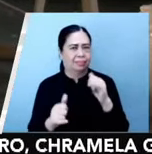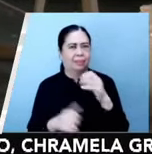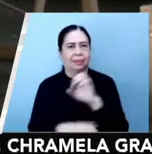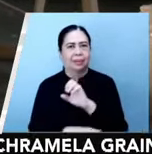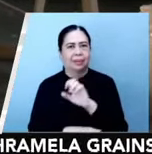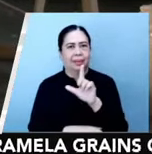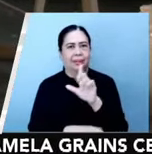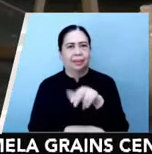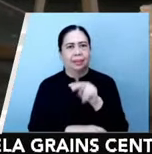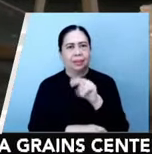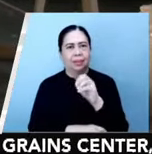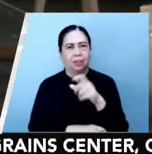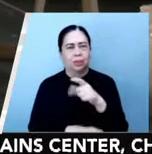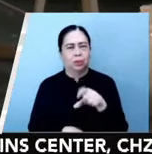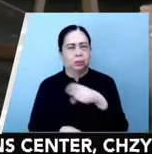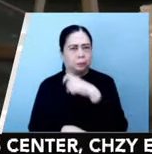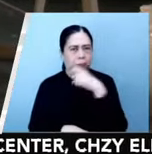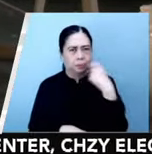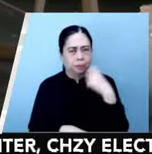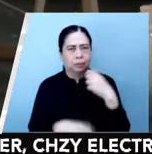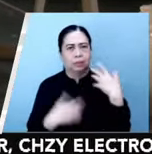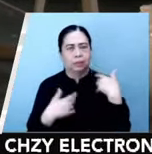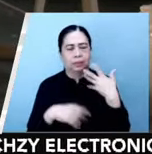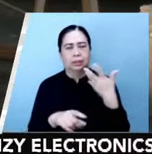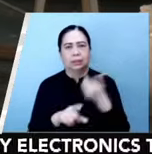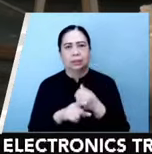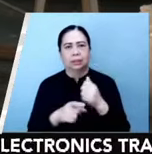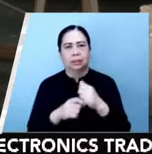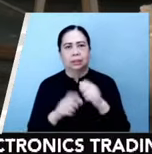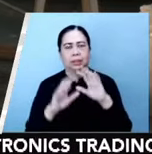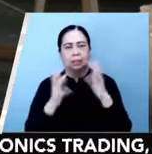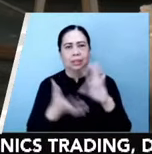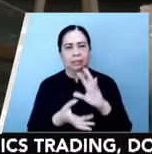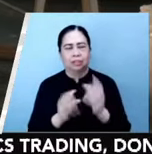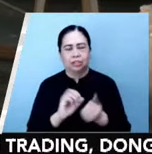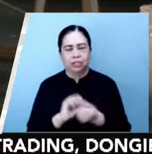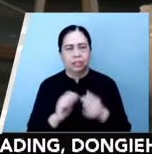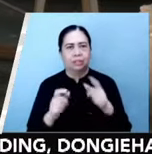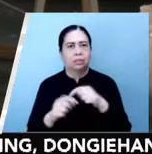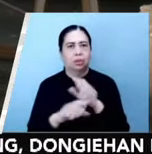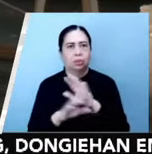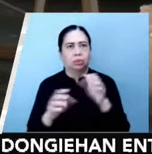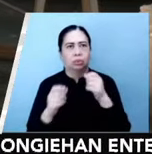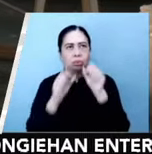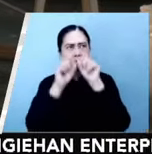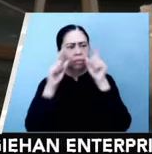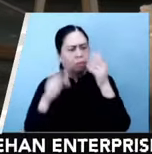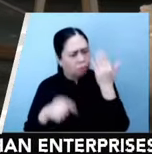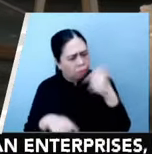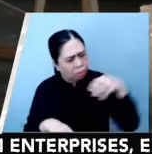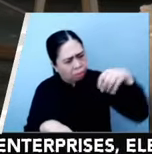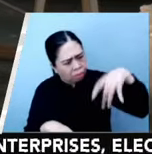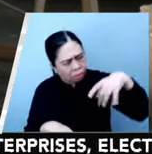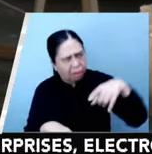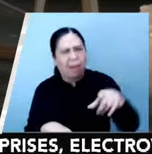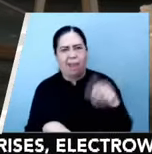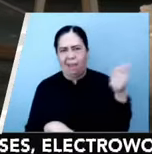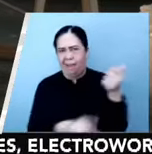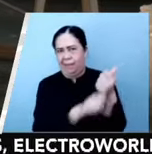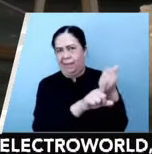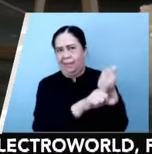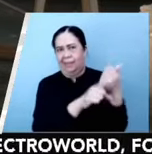banta ng climate change. Kaya daw huwag daw magtaka kung humina raw yung pressure ng tubig na lumalabas sa inyong mga gripo, lalo na kapag madaling